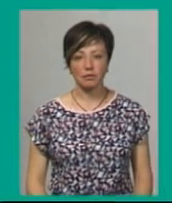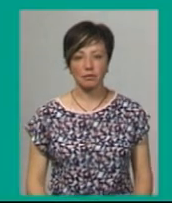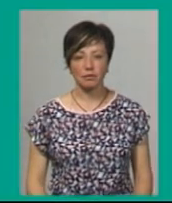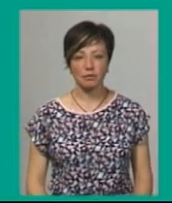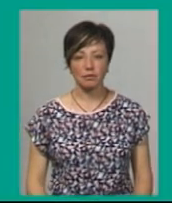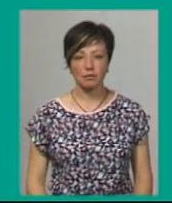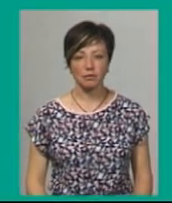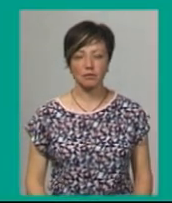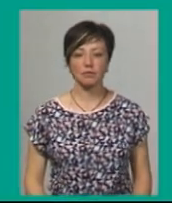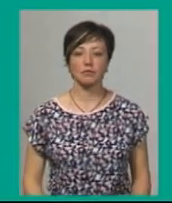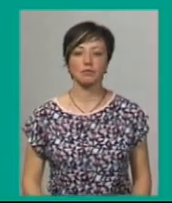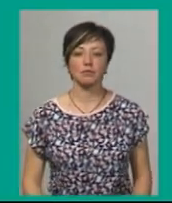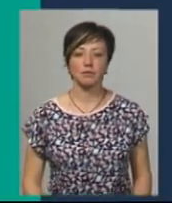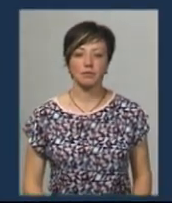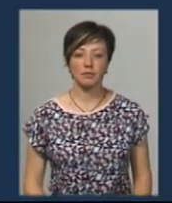Хмельницький.